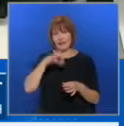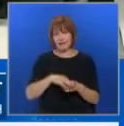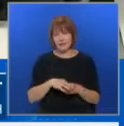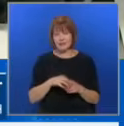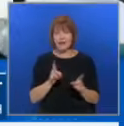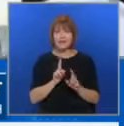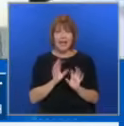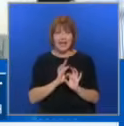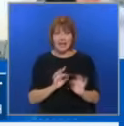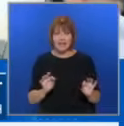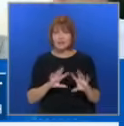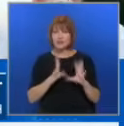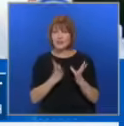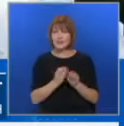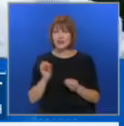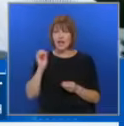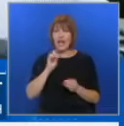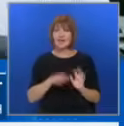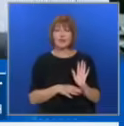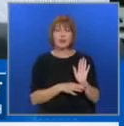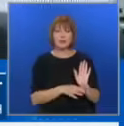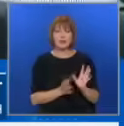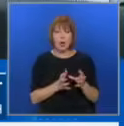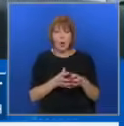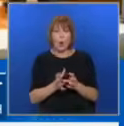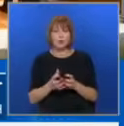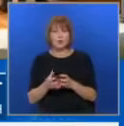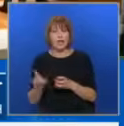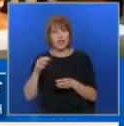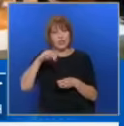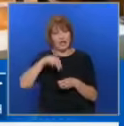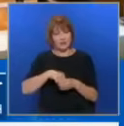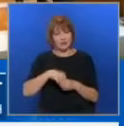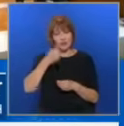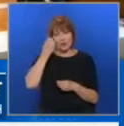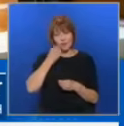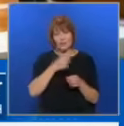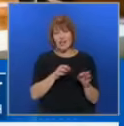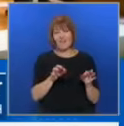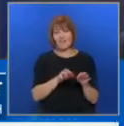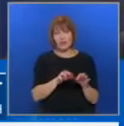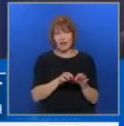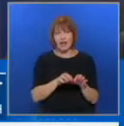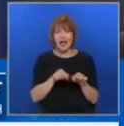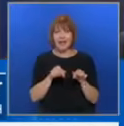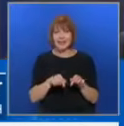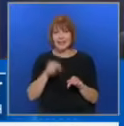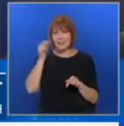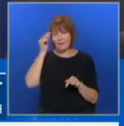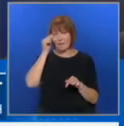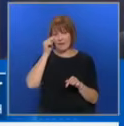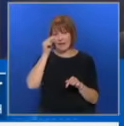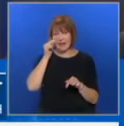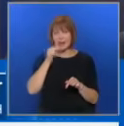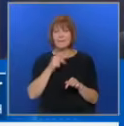ясно обаче дали всички евродепутати от тези групи ще гласуват в полза на фон дер Лайен. Днес, например, българският евродепутат